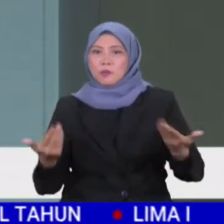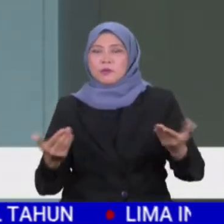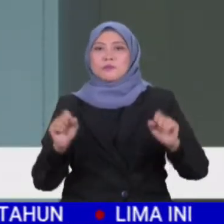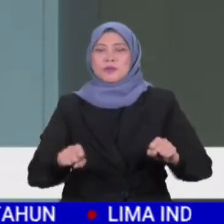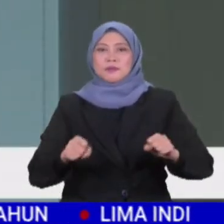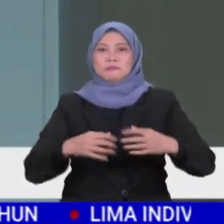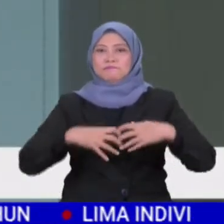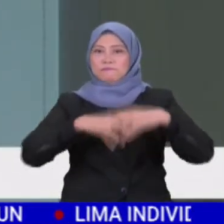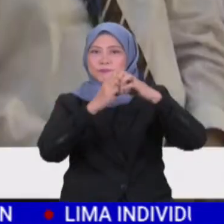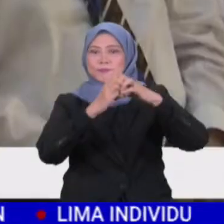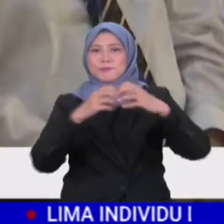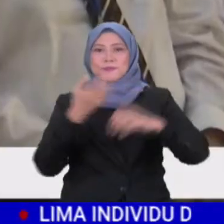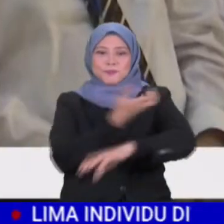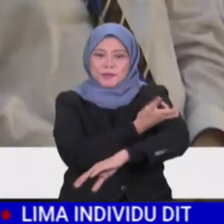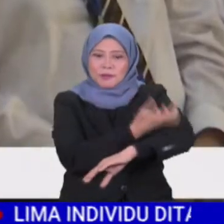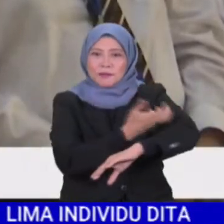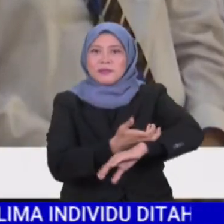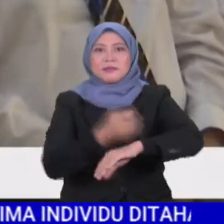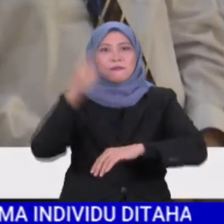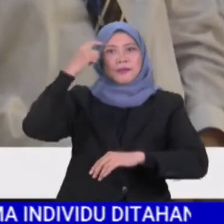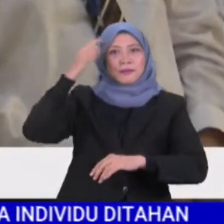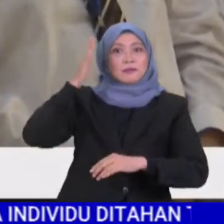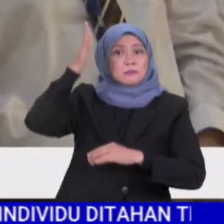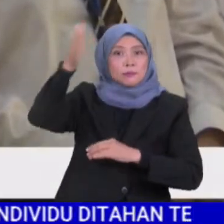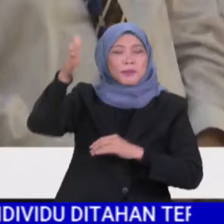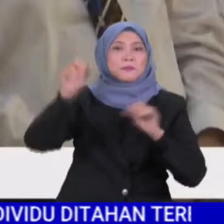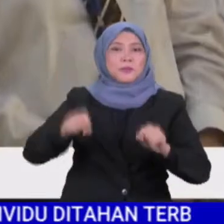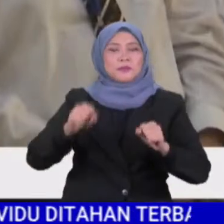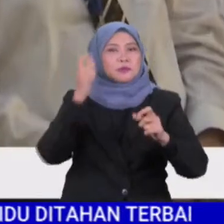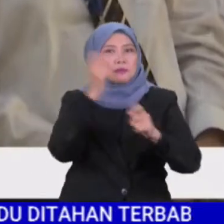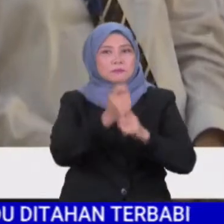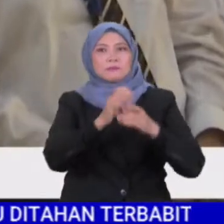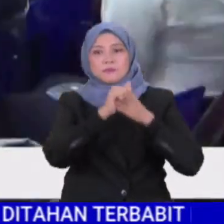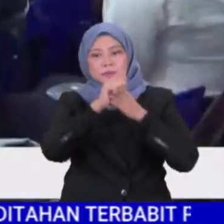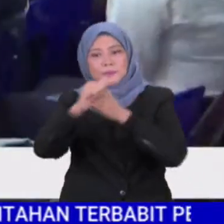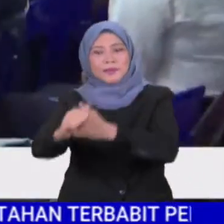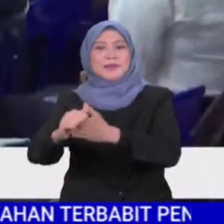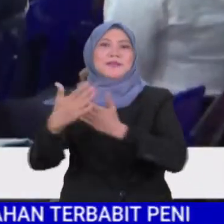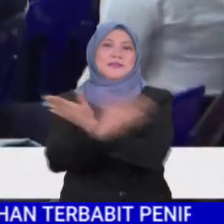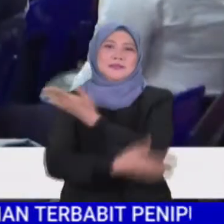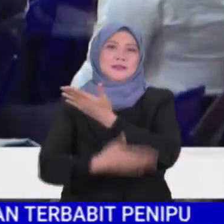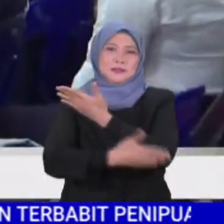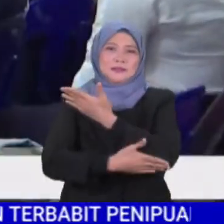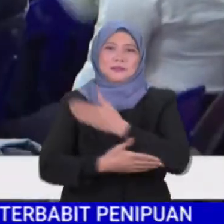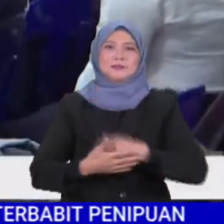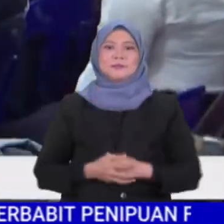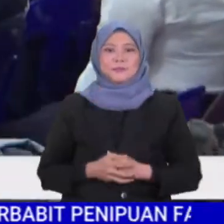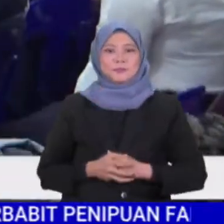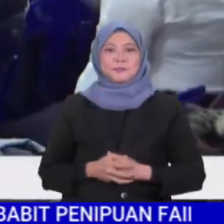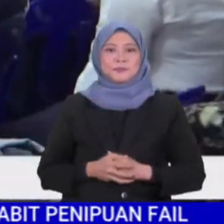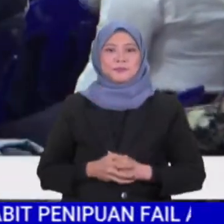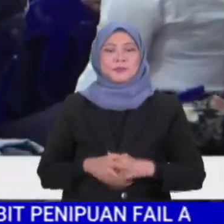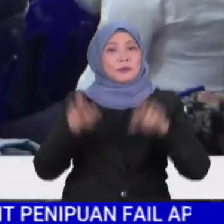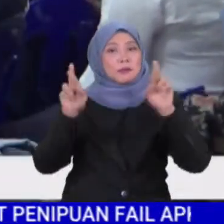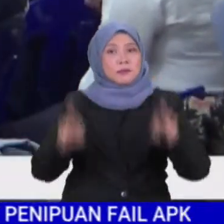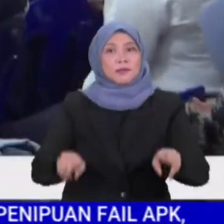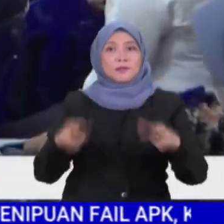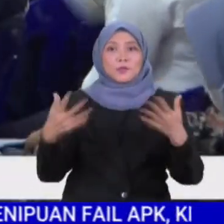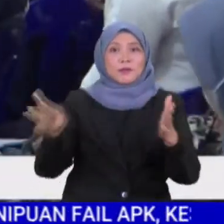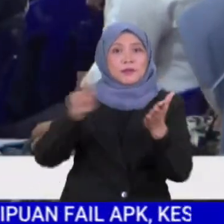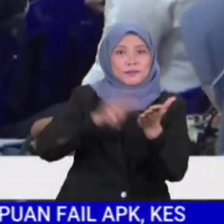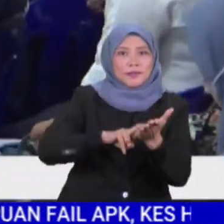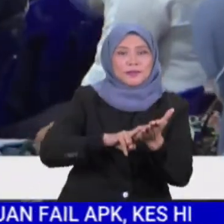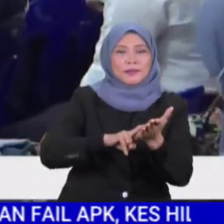membentuk generasi yang berfikiran ke hadapan dalam menentukan kepimpinan negara. Semua rakyat yang sudah didaftarkan